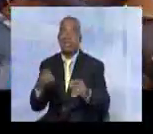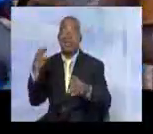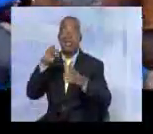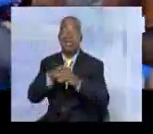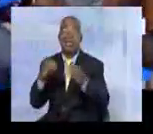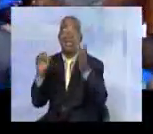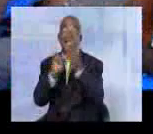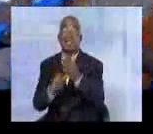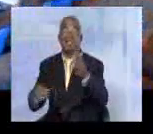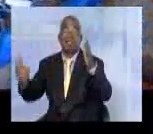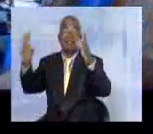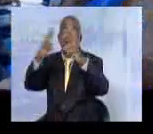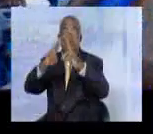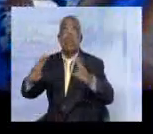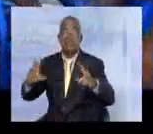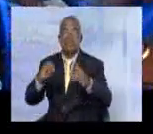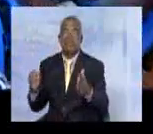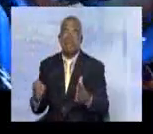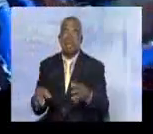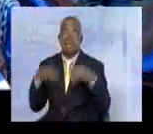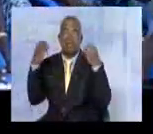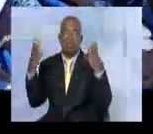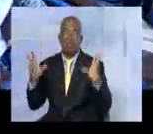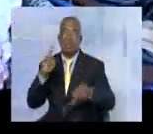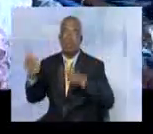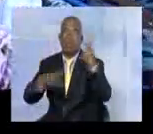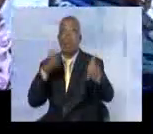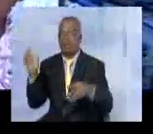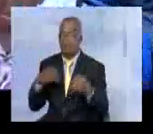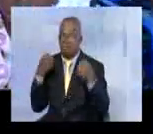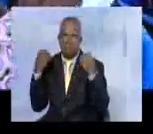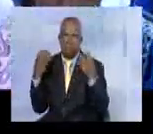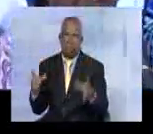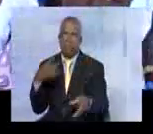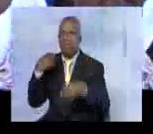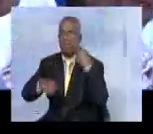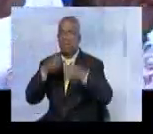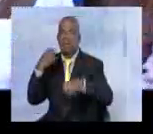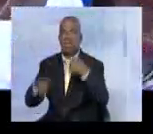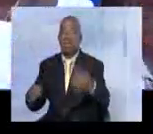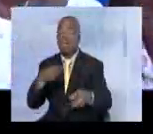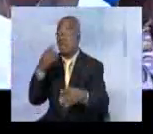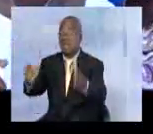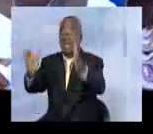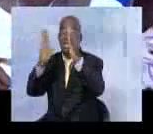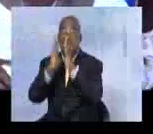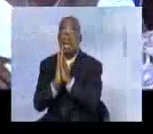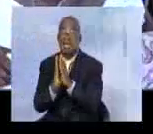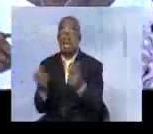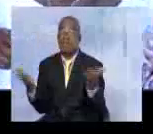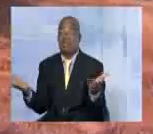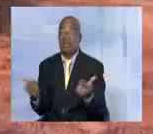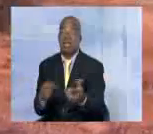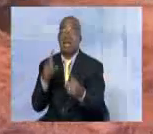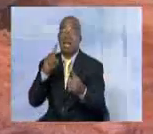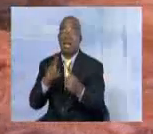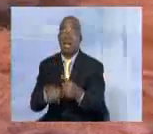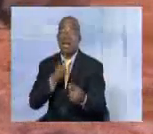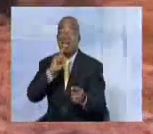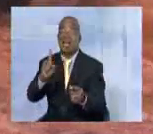région du Moronou, pays Agné. Que de difficultés pour ce village qui demande pourtant à être érigé en